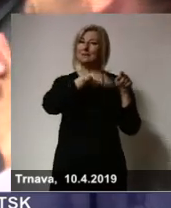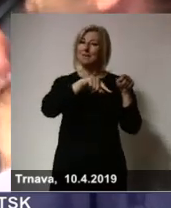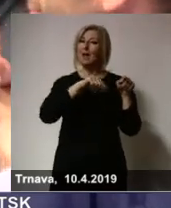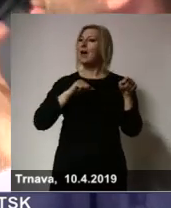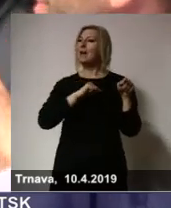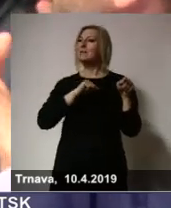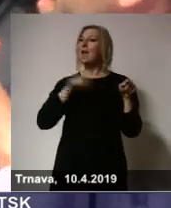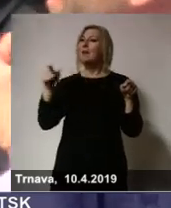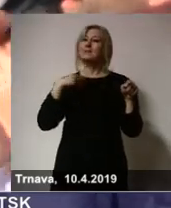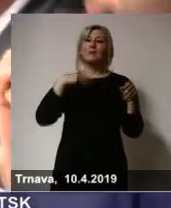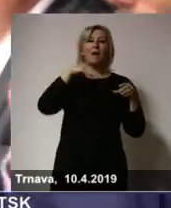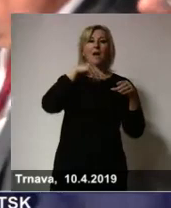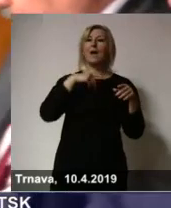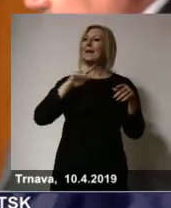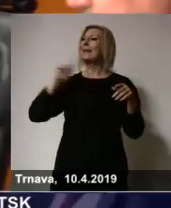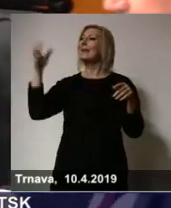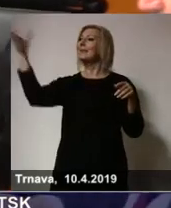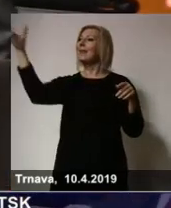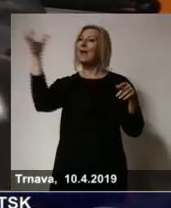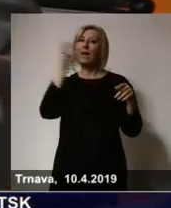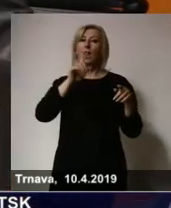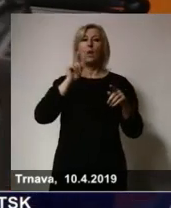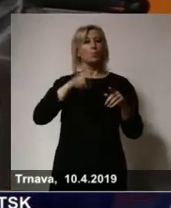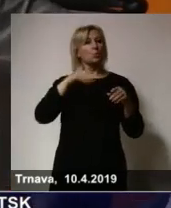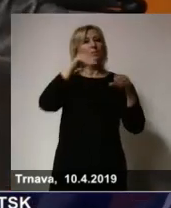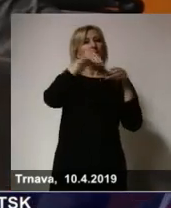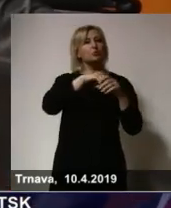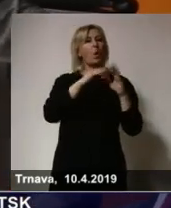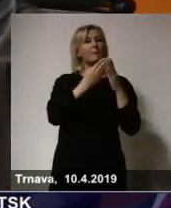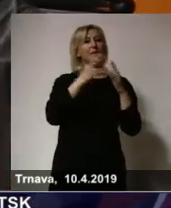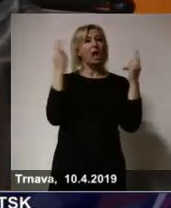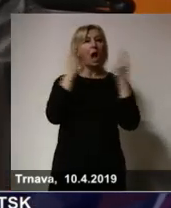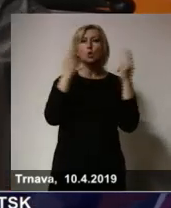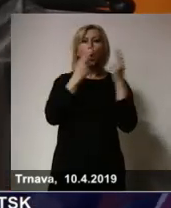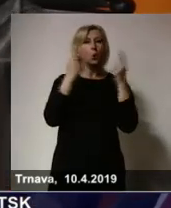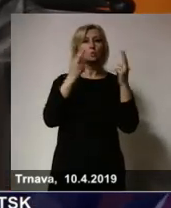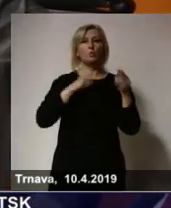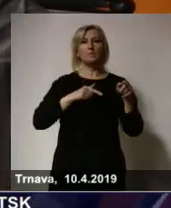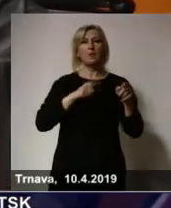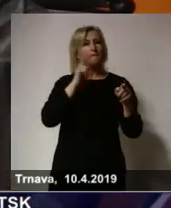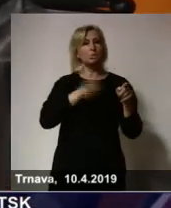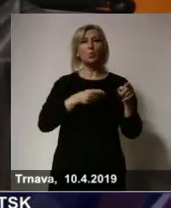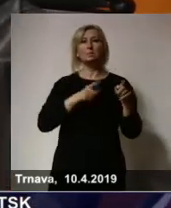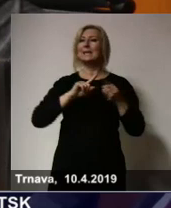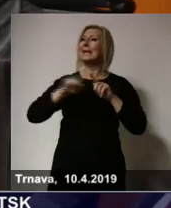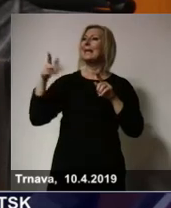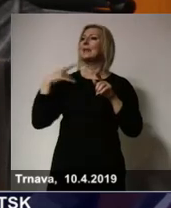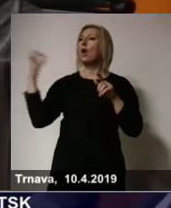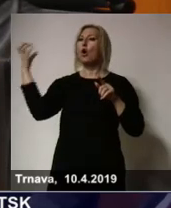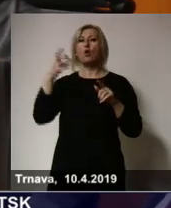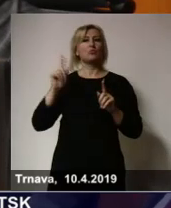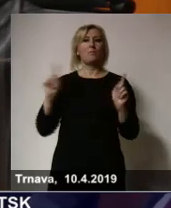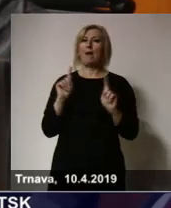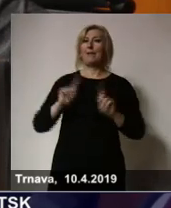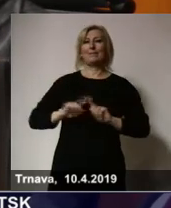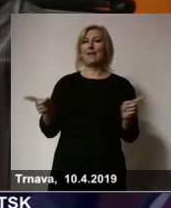samotného knižničiara. Budeme sa snažiť, ja mám z hľadiska teórie riadenia tiež svoj názor na to,